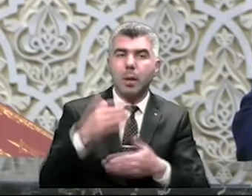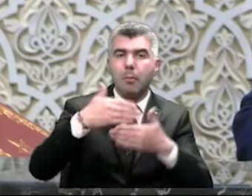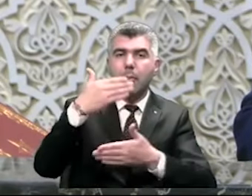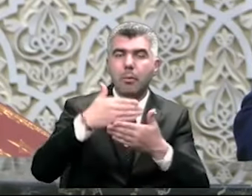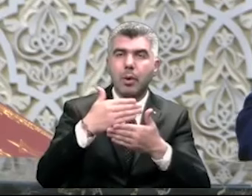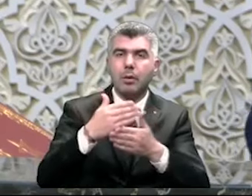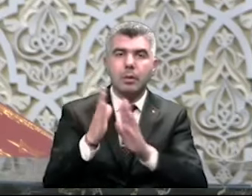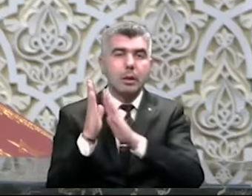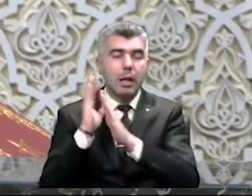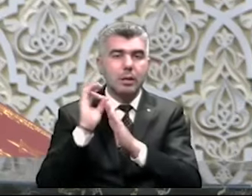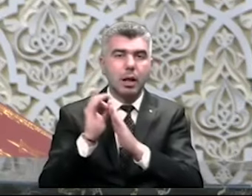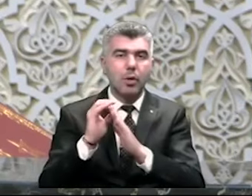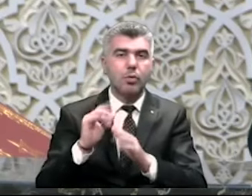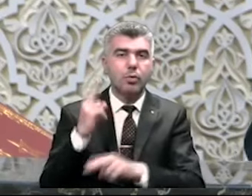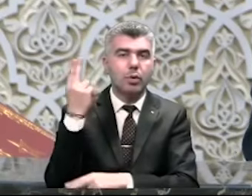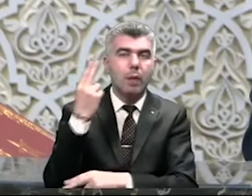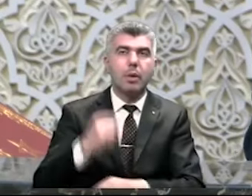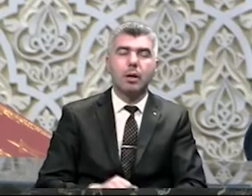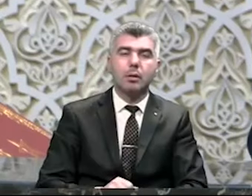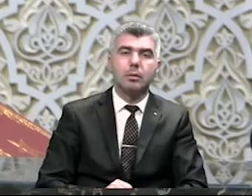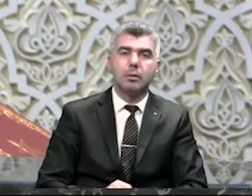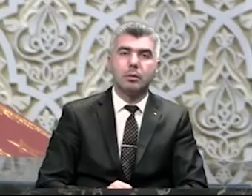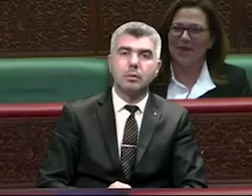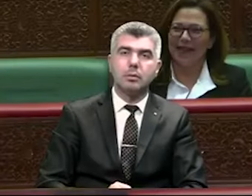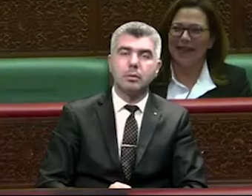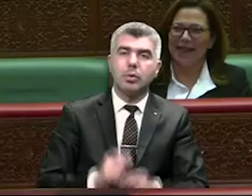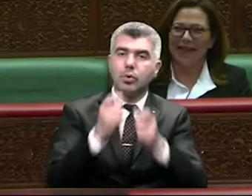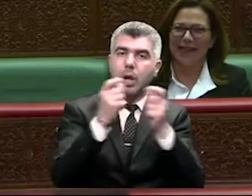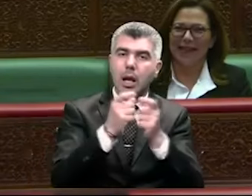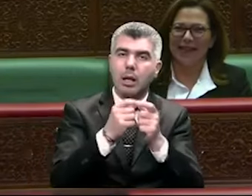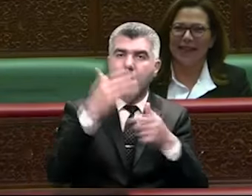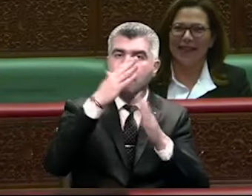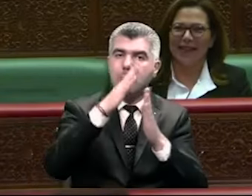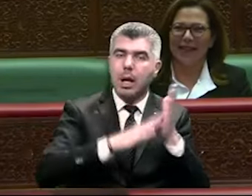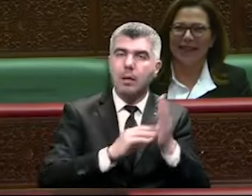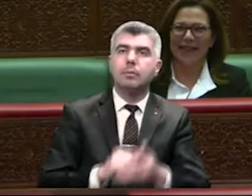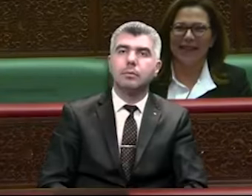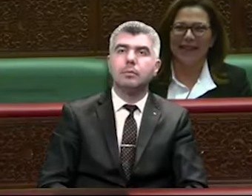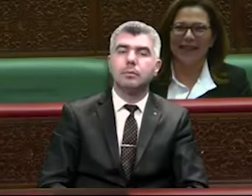الساده المستشارين ب فريق الاتحاد العام مقاوله المغرب تفضلوا السي عزيز